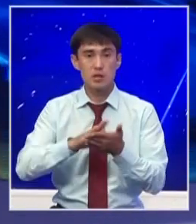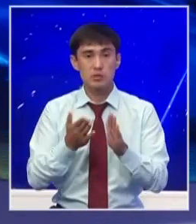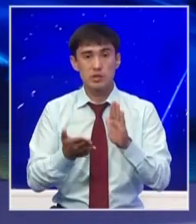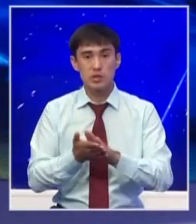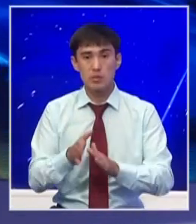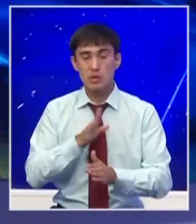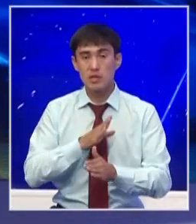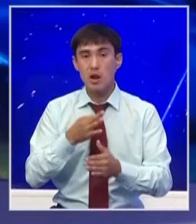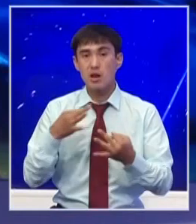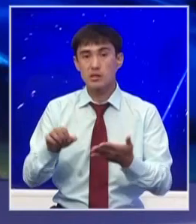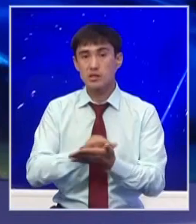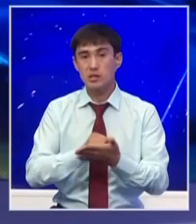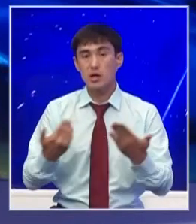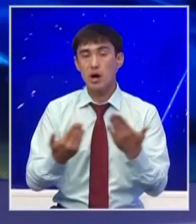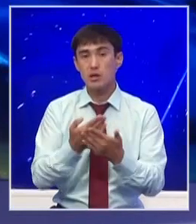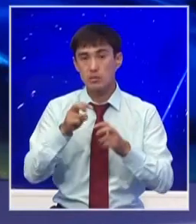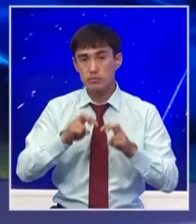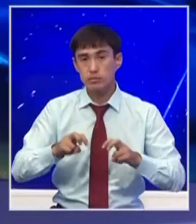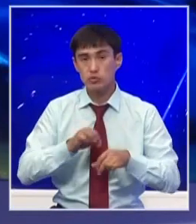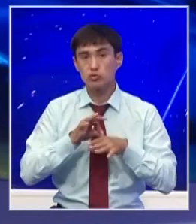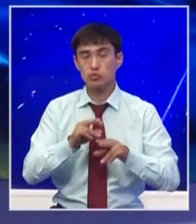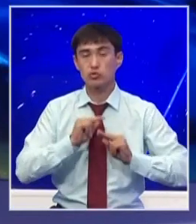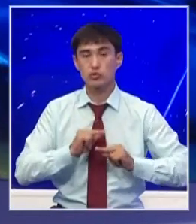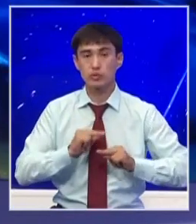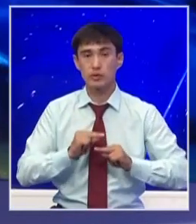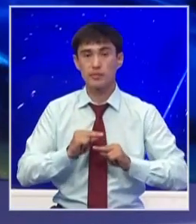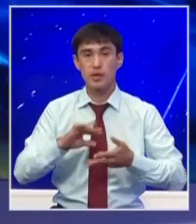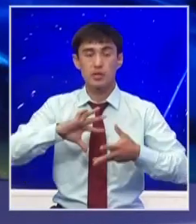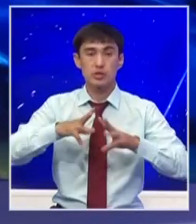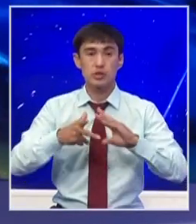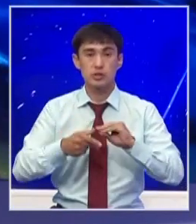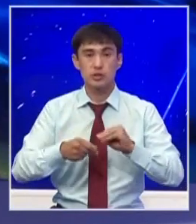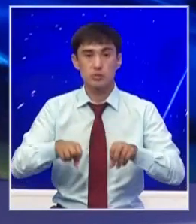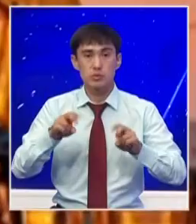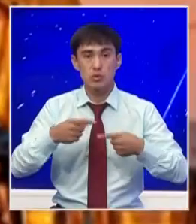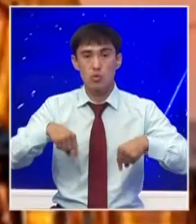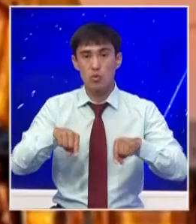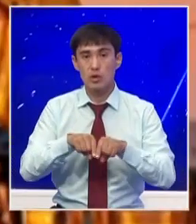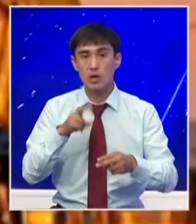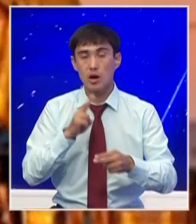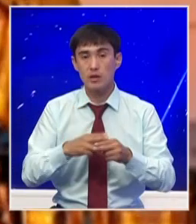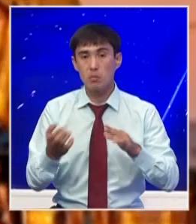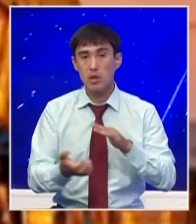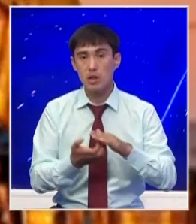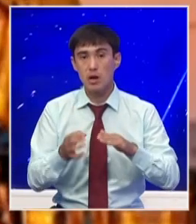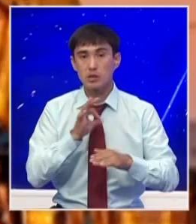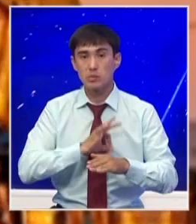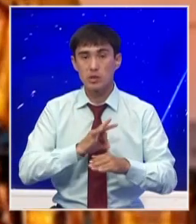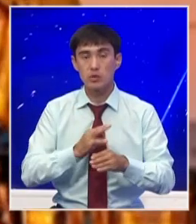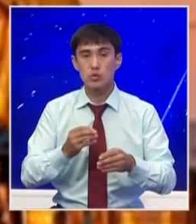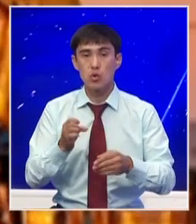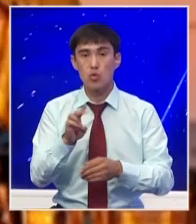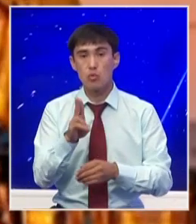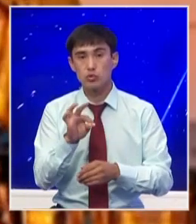мен лицензияларды қайта қарау бойынша жұмыс жүргізіп жатыр. Нәтижесінде уәкілетті органдар қатты пайдалы қазбалар мен